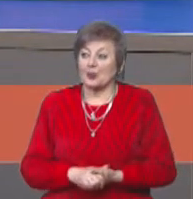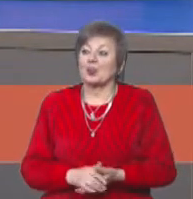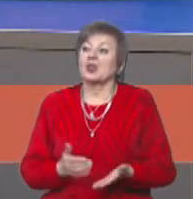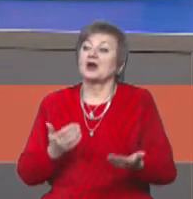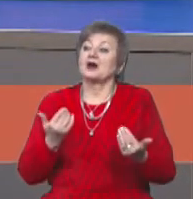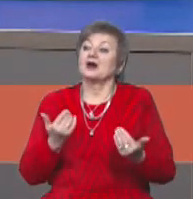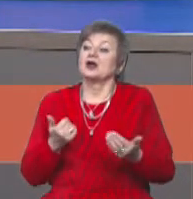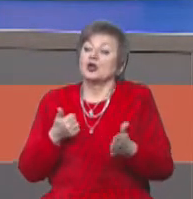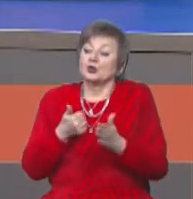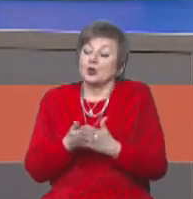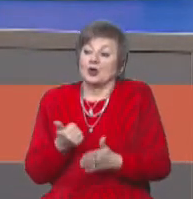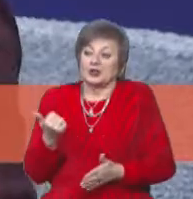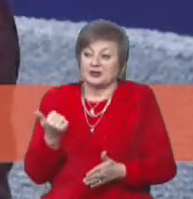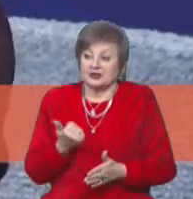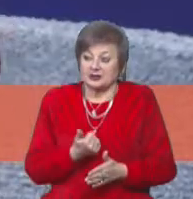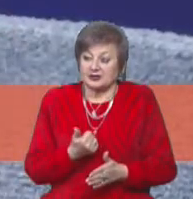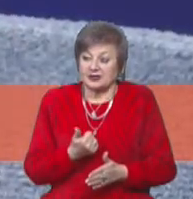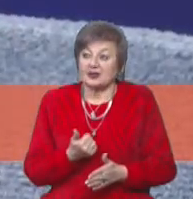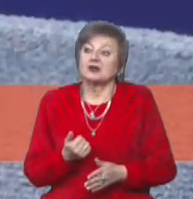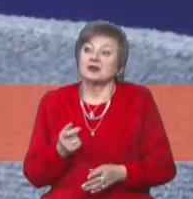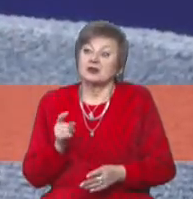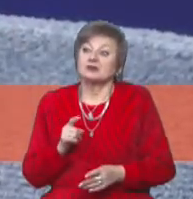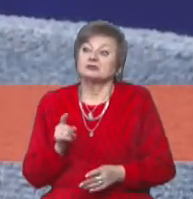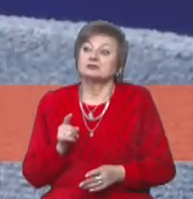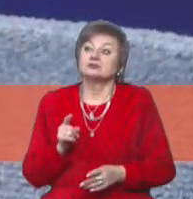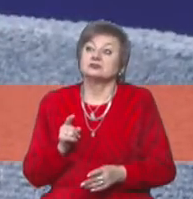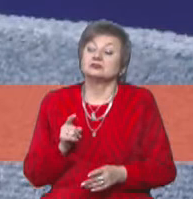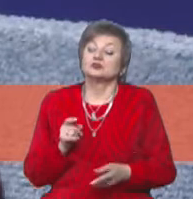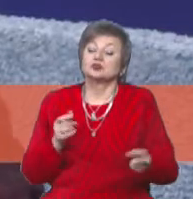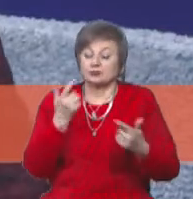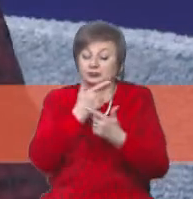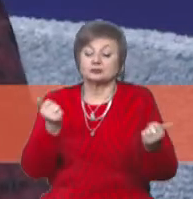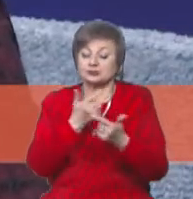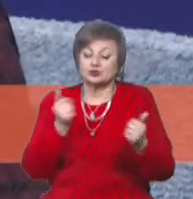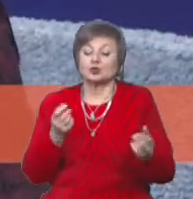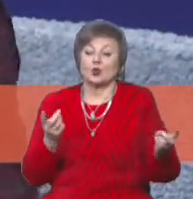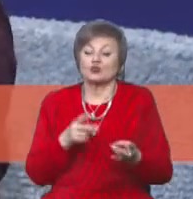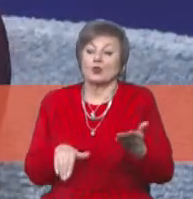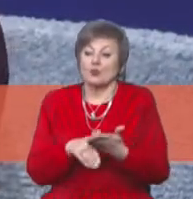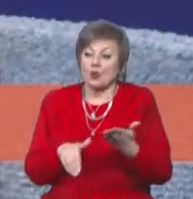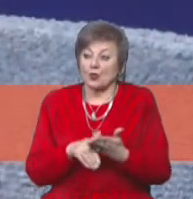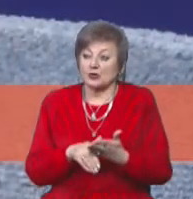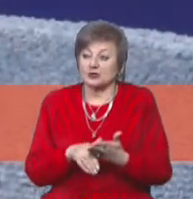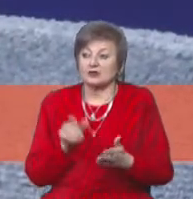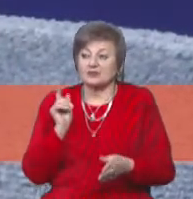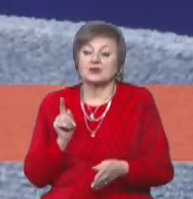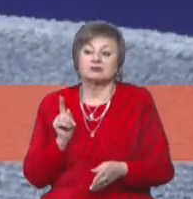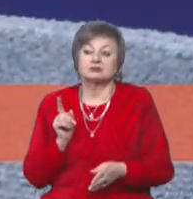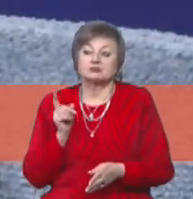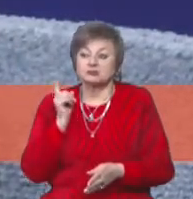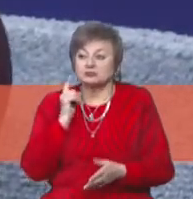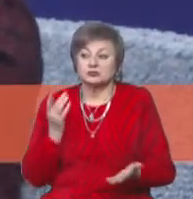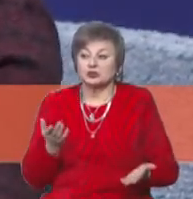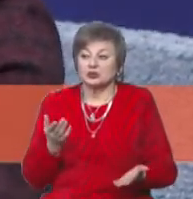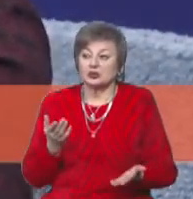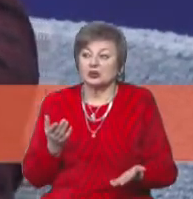Давайте до неділі. От ви зверталися тоді, що потрібна допомога. Коли ви відчули, що ваших 6 рук